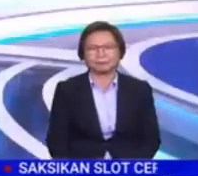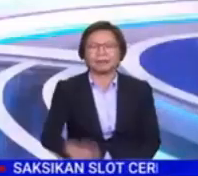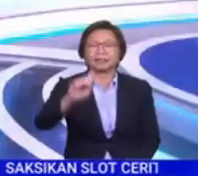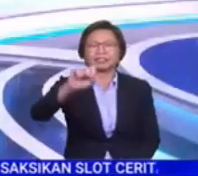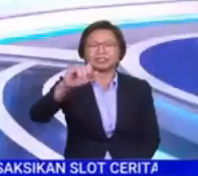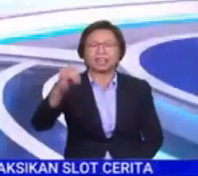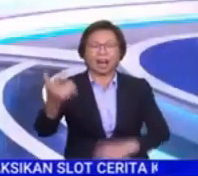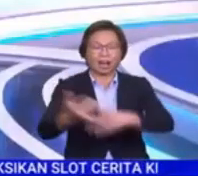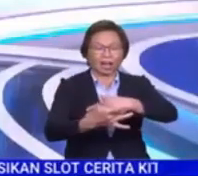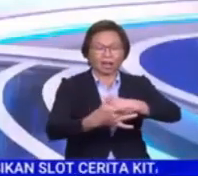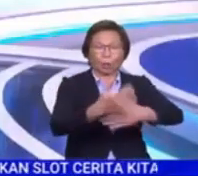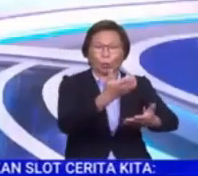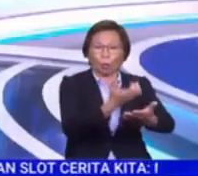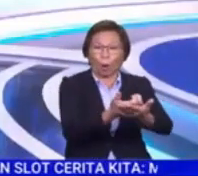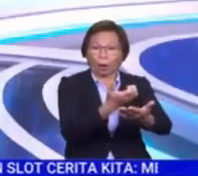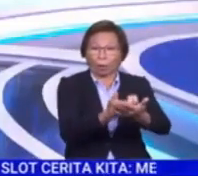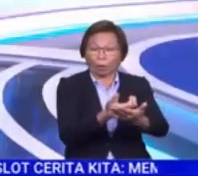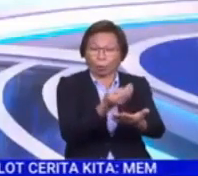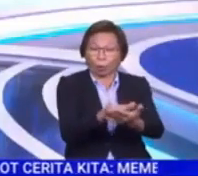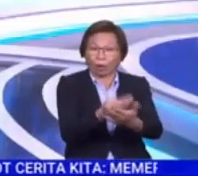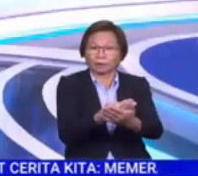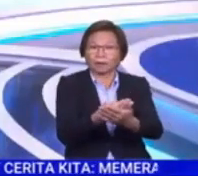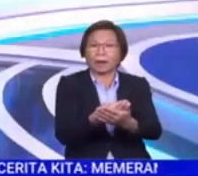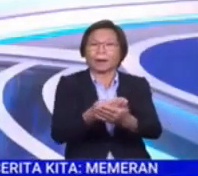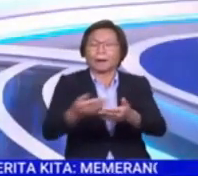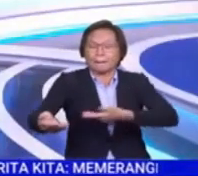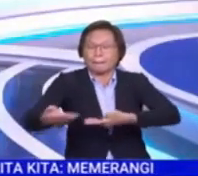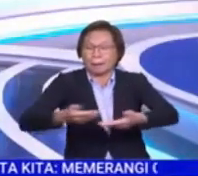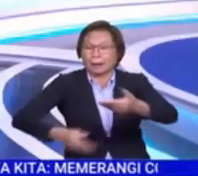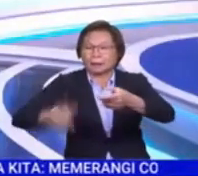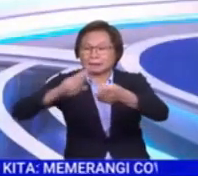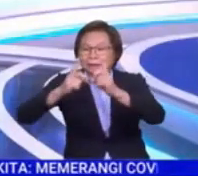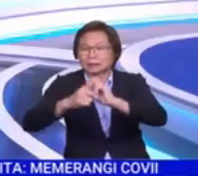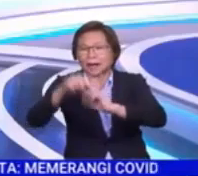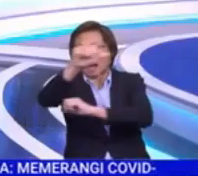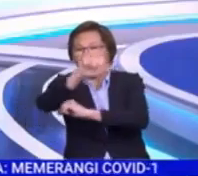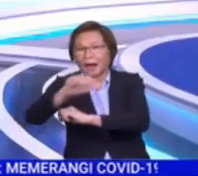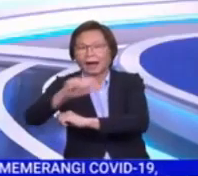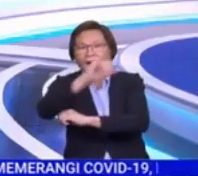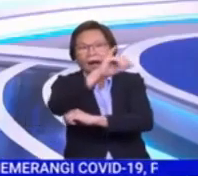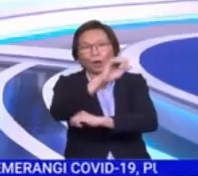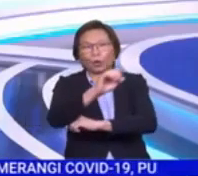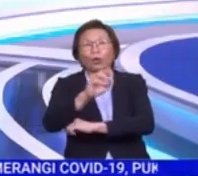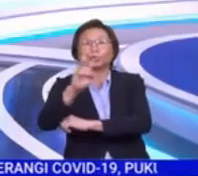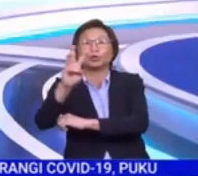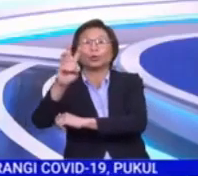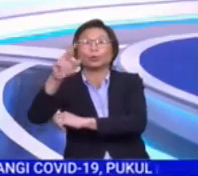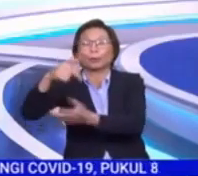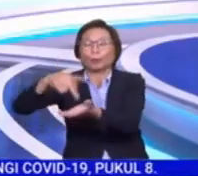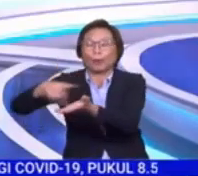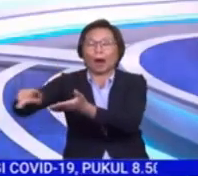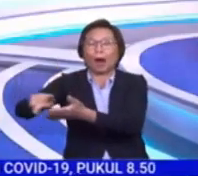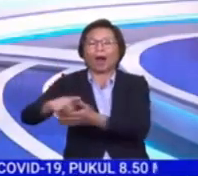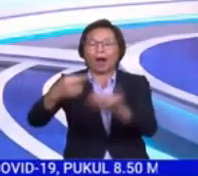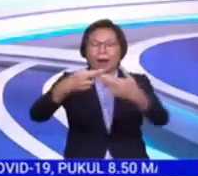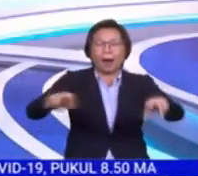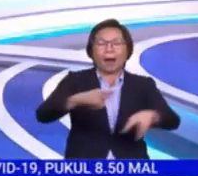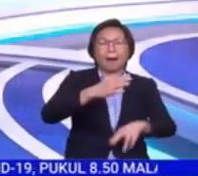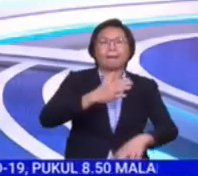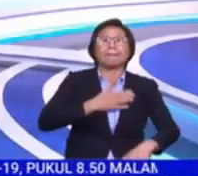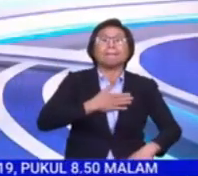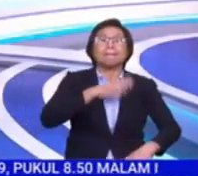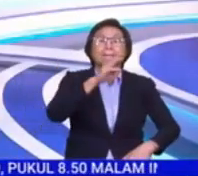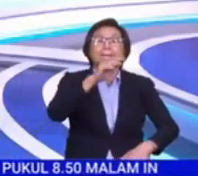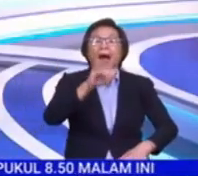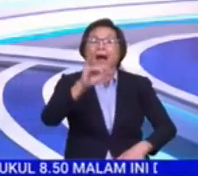Syarikat Teknologi Kewangan dan Perdagangan Digital Asia Tenggara IOU Pay melancarkan My IOU,